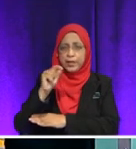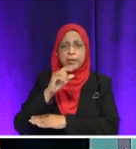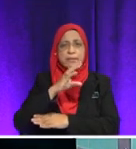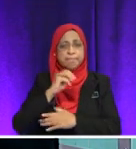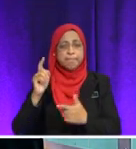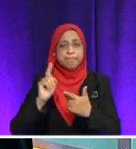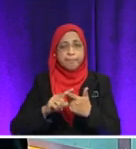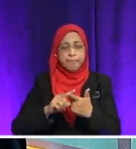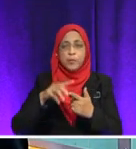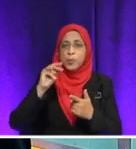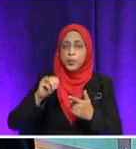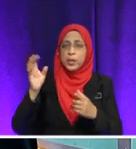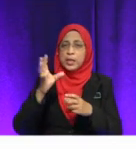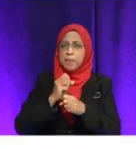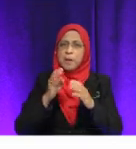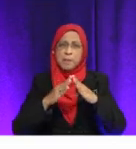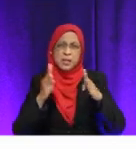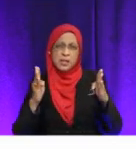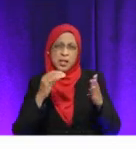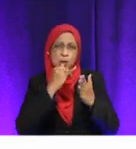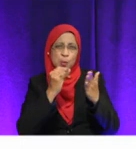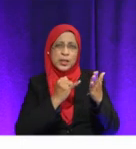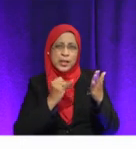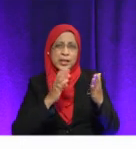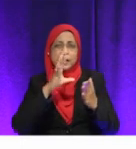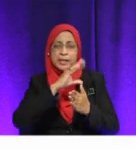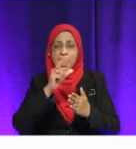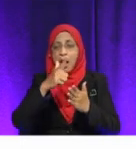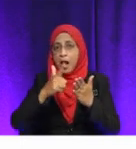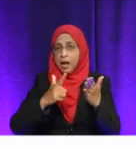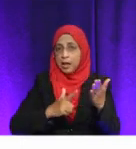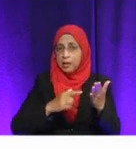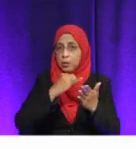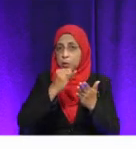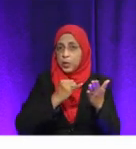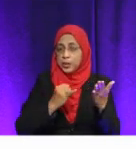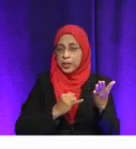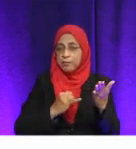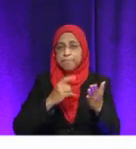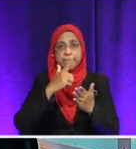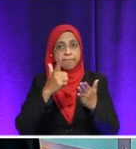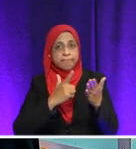Selain itu murid dapat membiasakan antara lukisan dan lakaran kalau lukisan kita gunakan